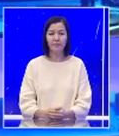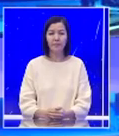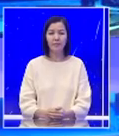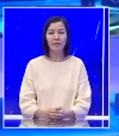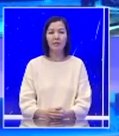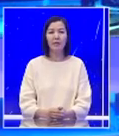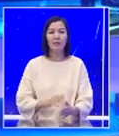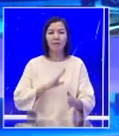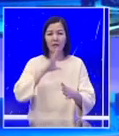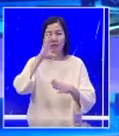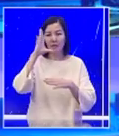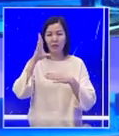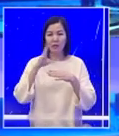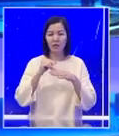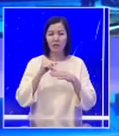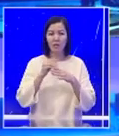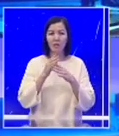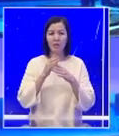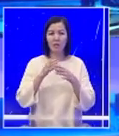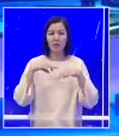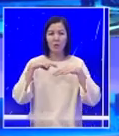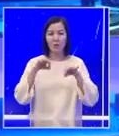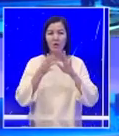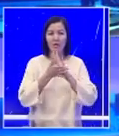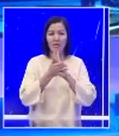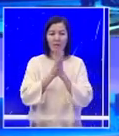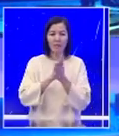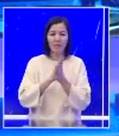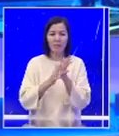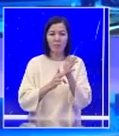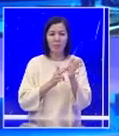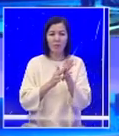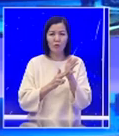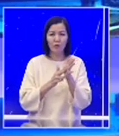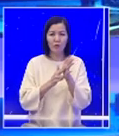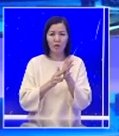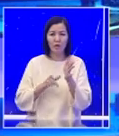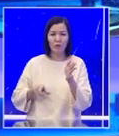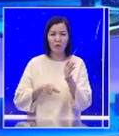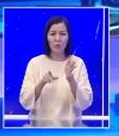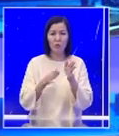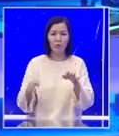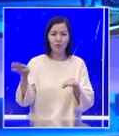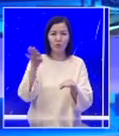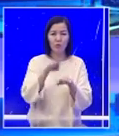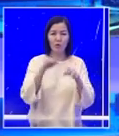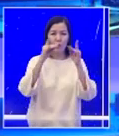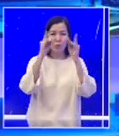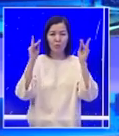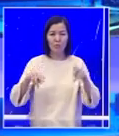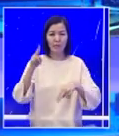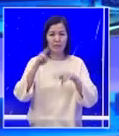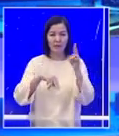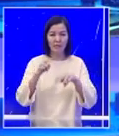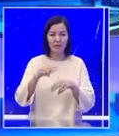Ертелік еш көлік кептелісінен көз ашпайтын Шамалған бекетіндегі пойыз жол үстінен көп замай көпір салынады. Бүгінде дәл осы